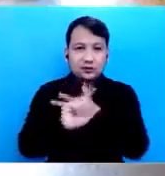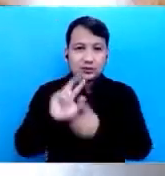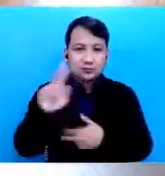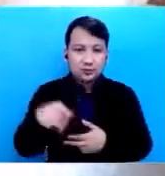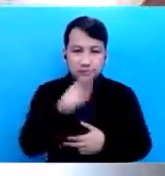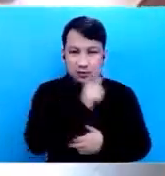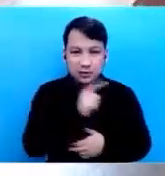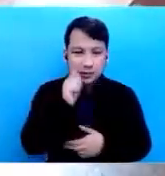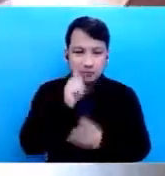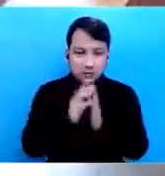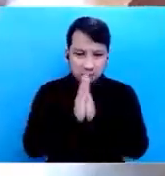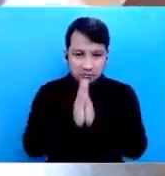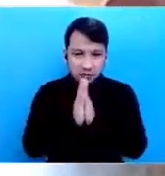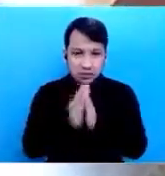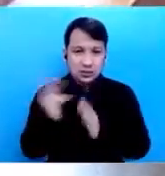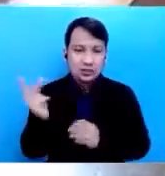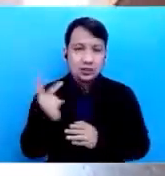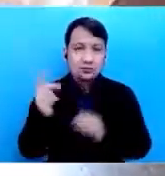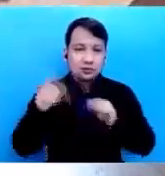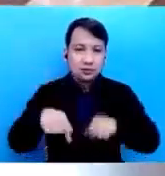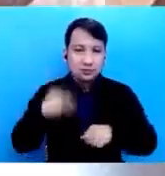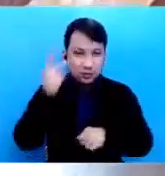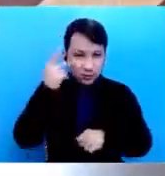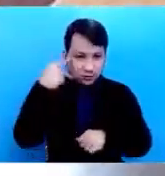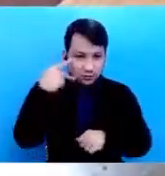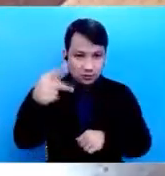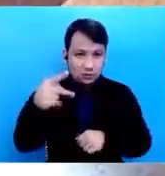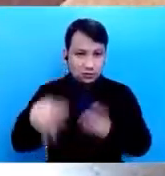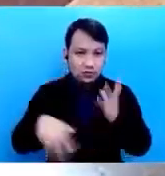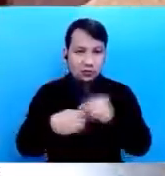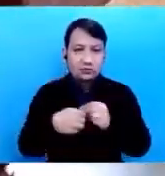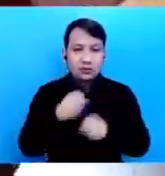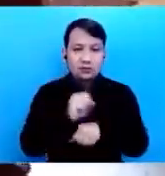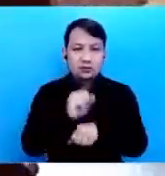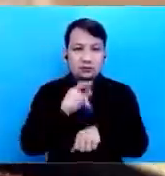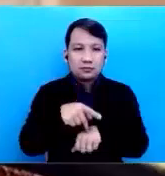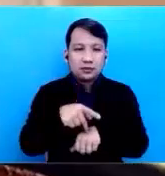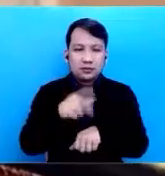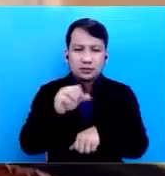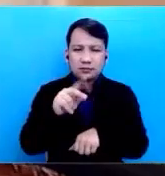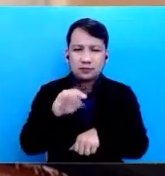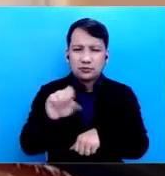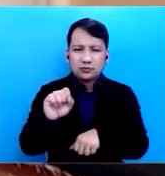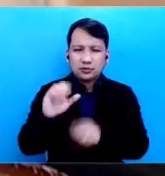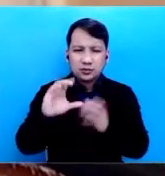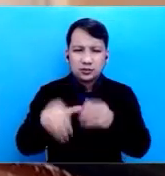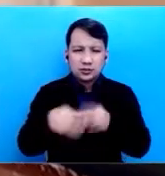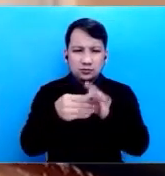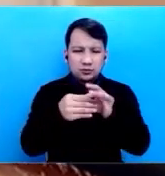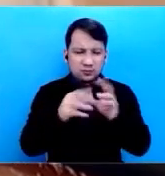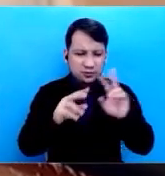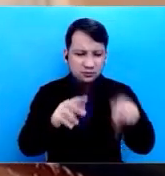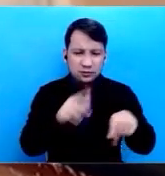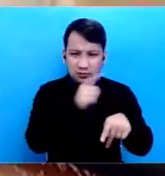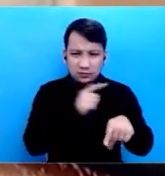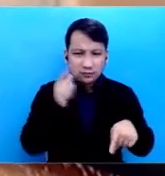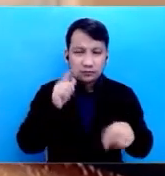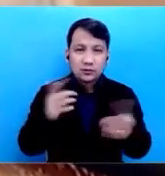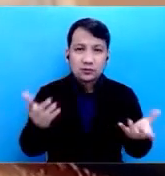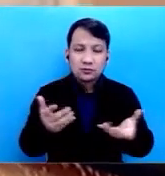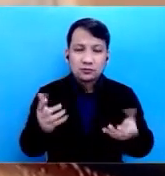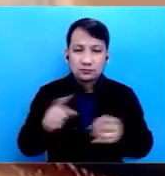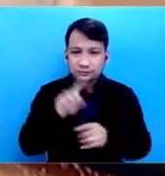Nagdasal sila ni Vice Presidential Candidate Kiko Pangilinan sa San Pablo Cathedral bago sila nag-ikot. Natanong dito si VP Lenny kung ano masasabi